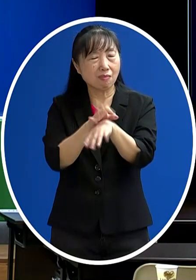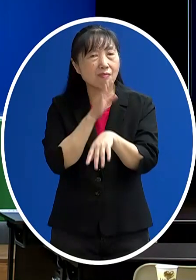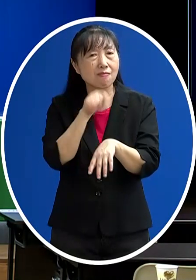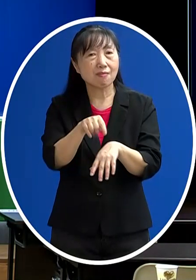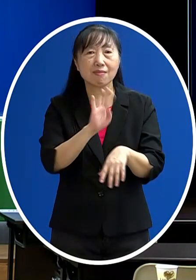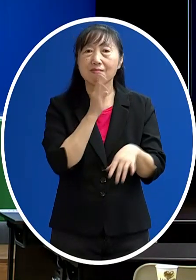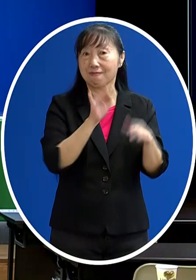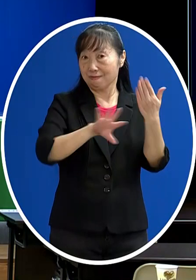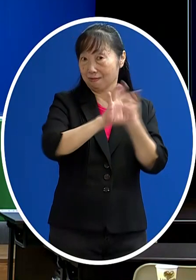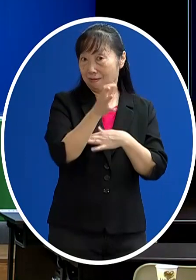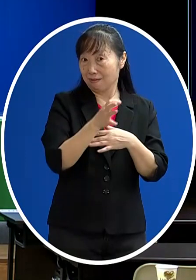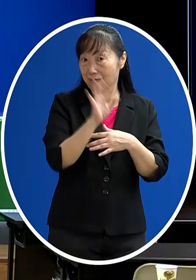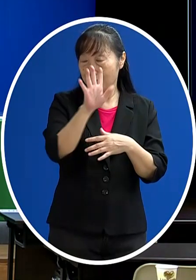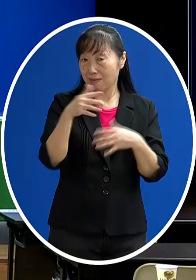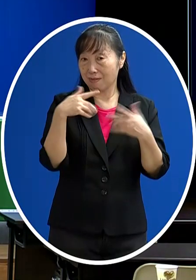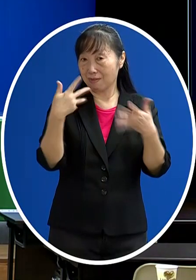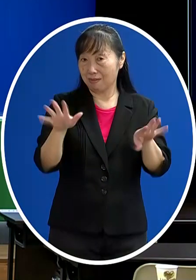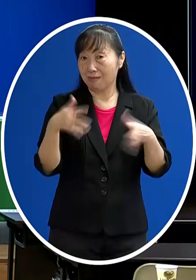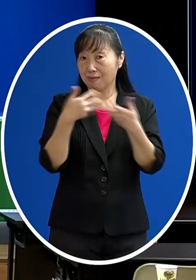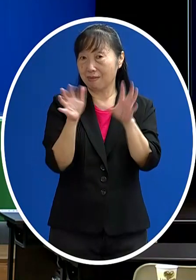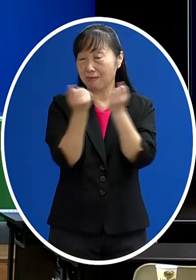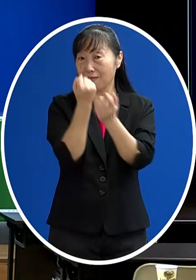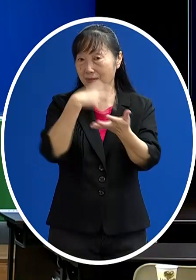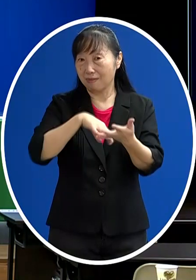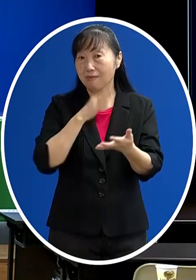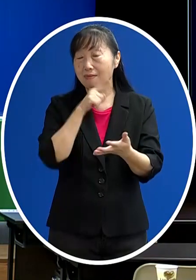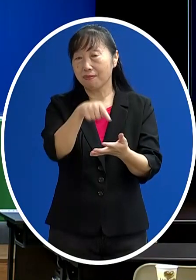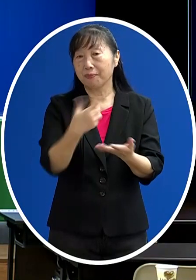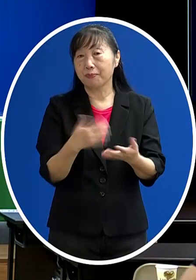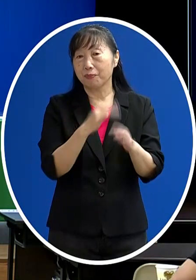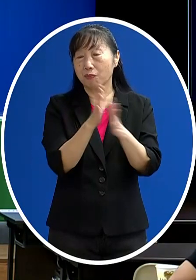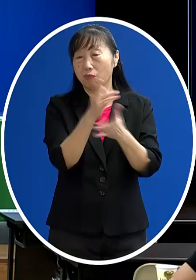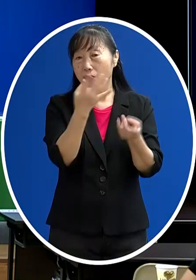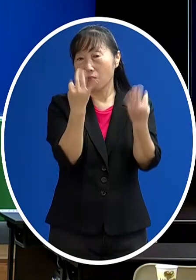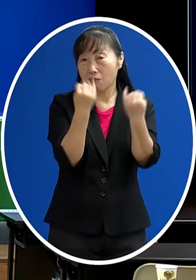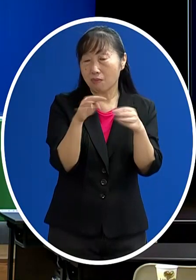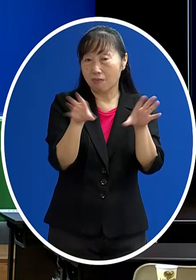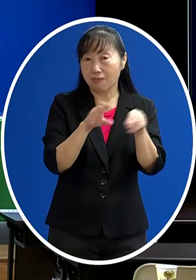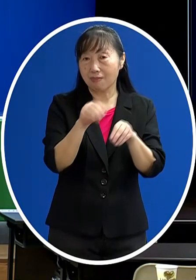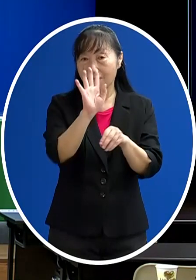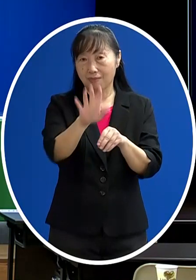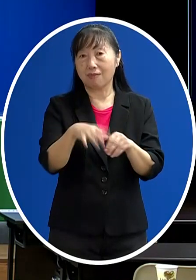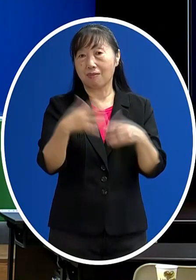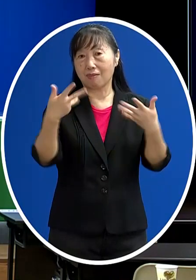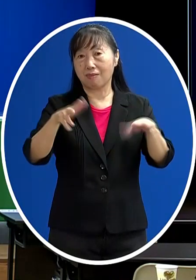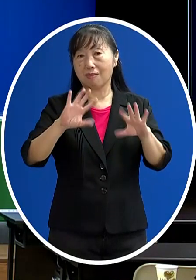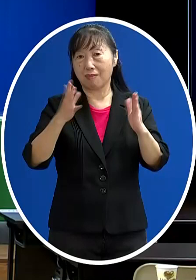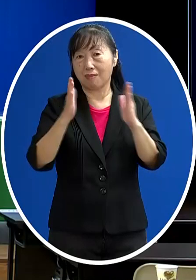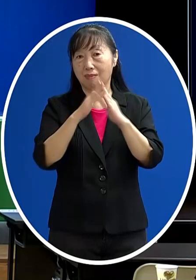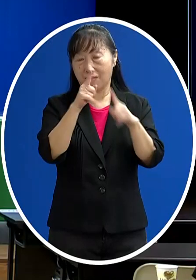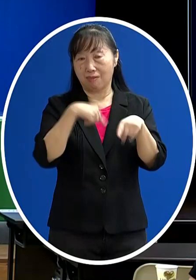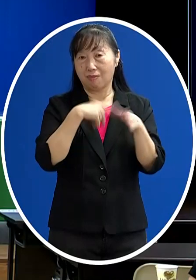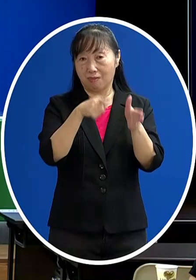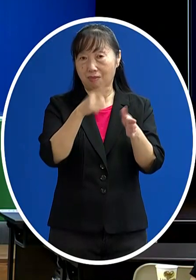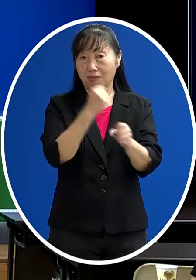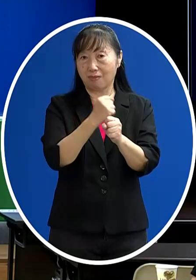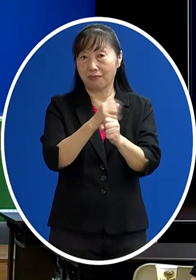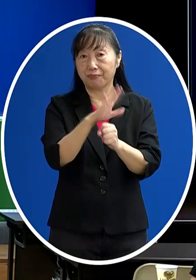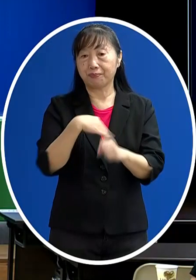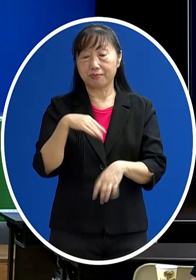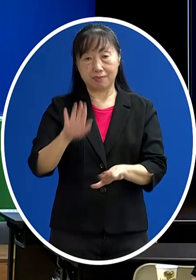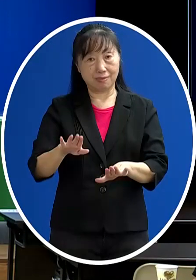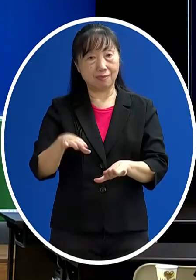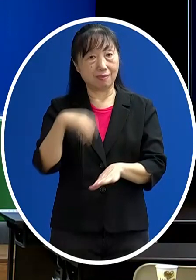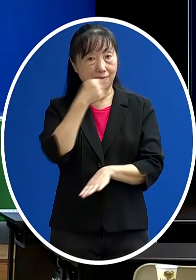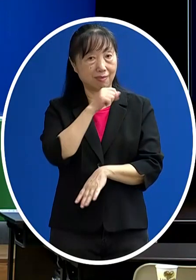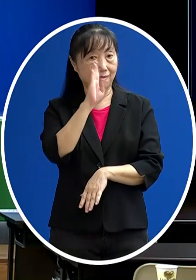国际上其实有很多莫德纳混打 BMT 的研究数据，那也有很多国家其实正在这样做。那国内因为现在 BMT 也要